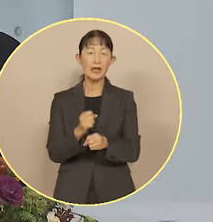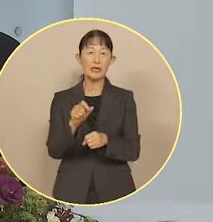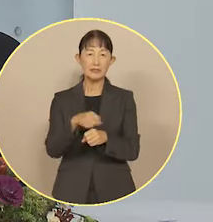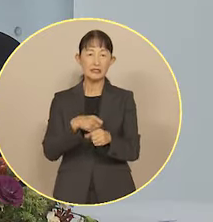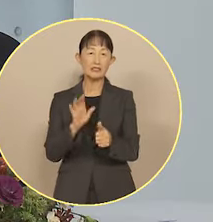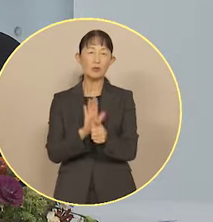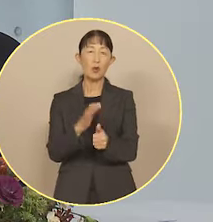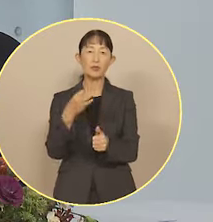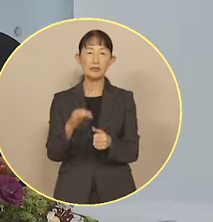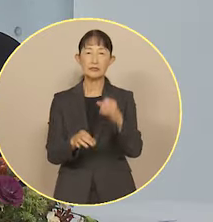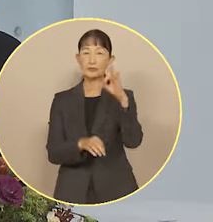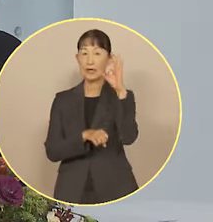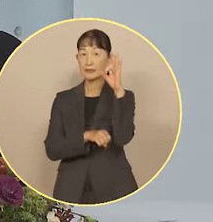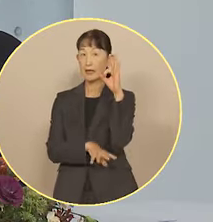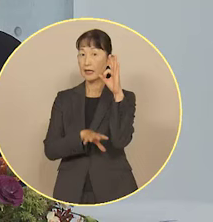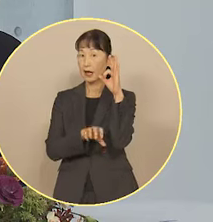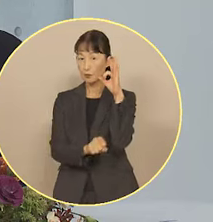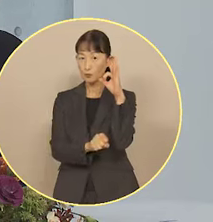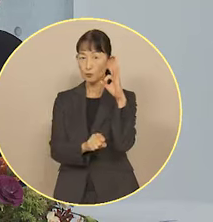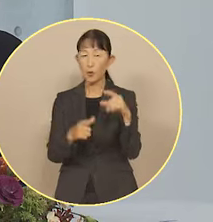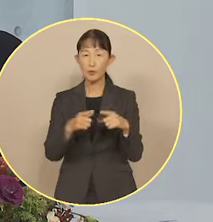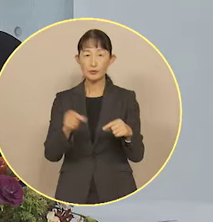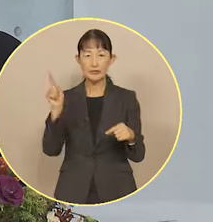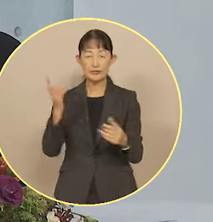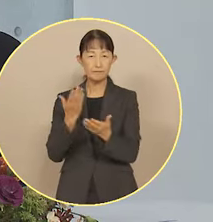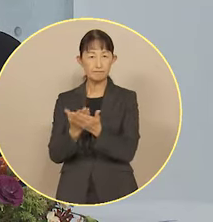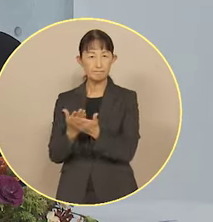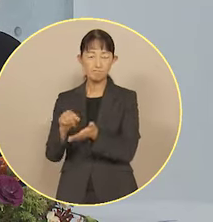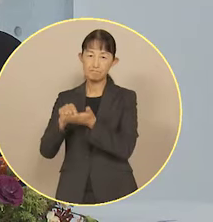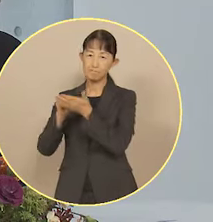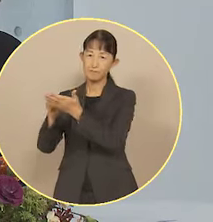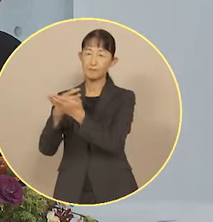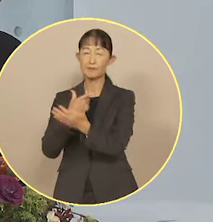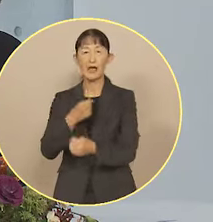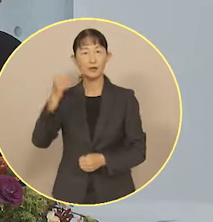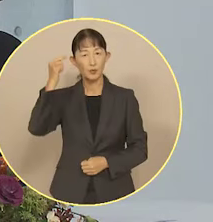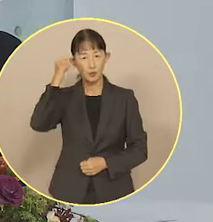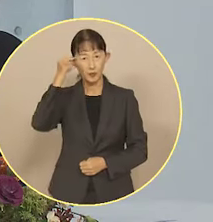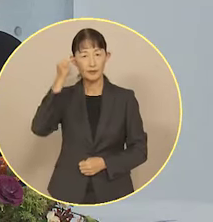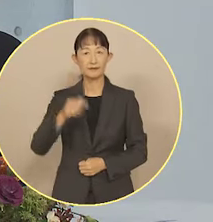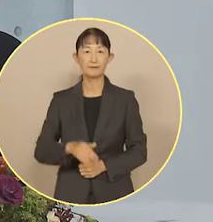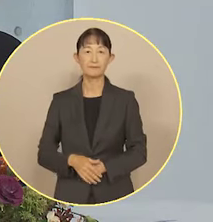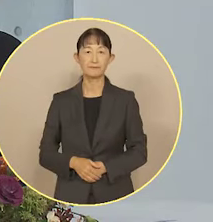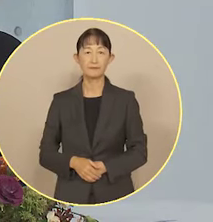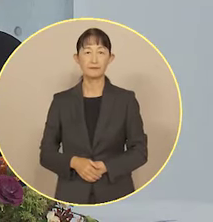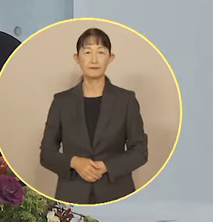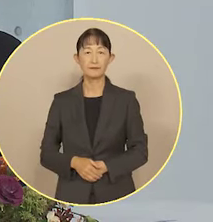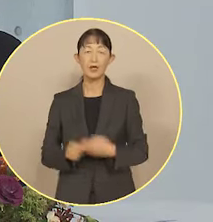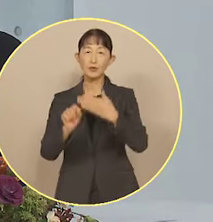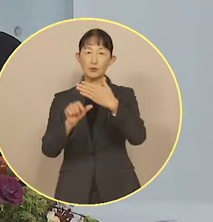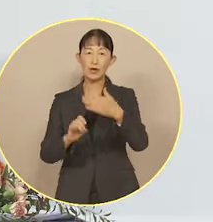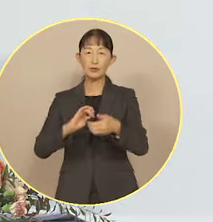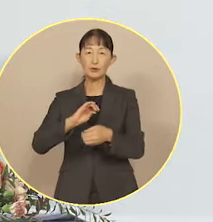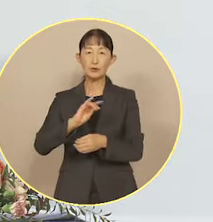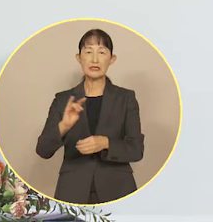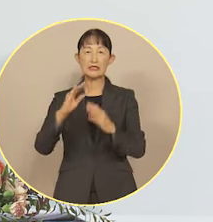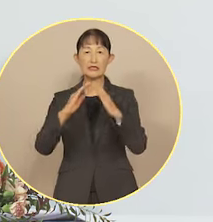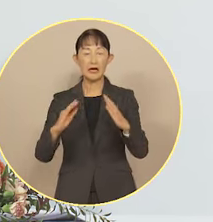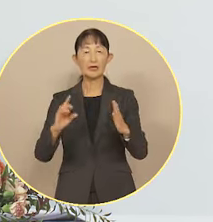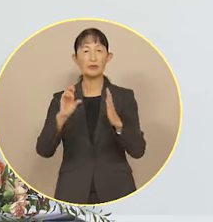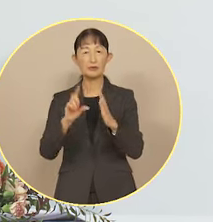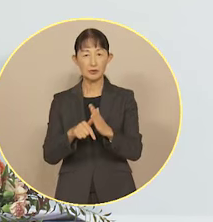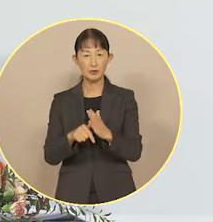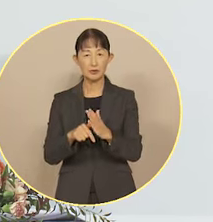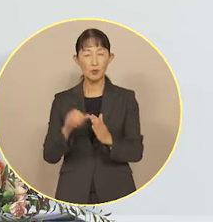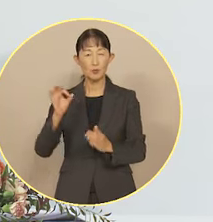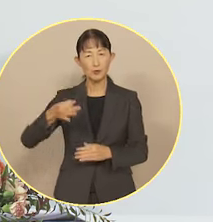の財源の確保もしっかりと国に求めてまいりたいという風に思ってますえ区議会でも物価高等対策へ